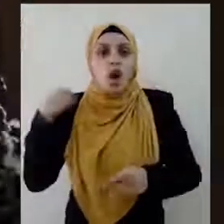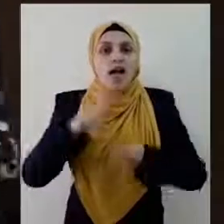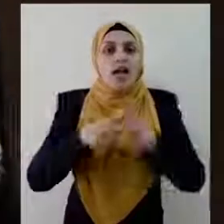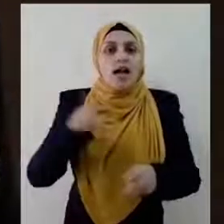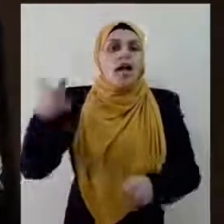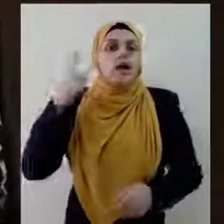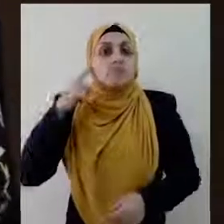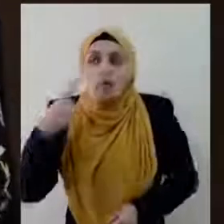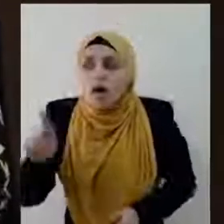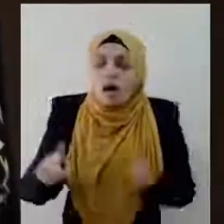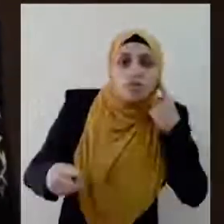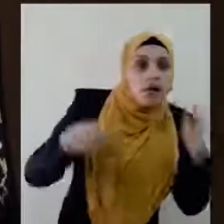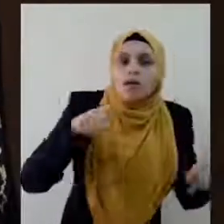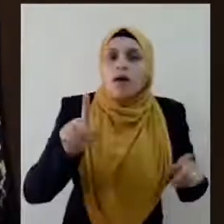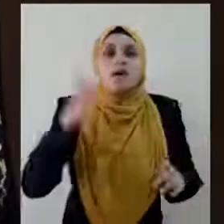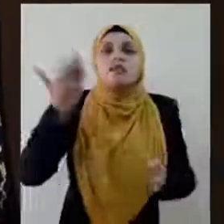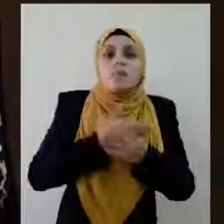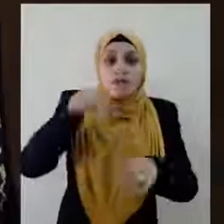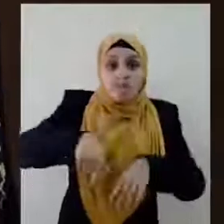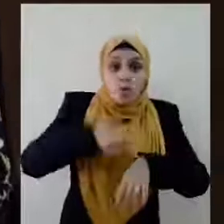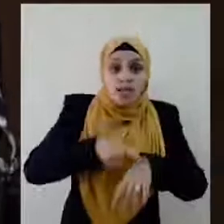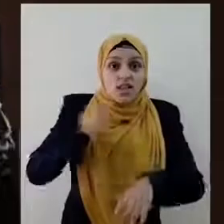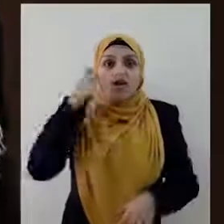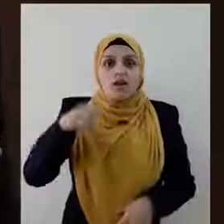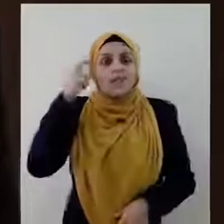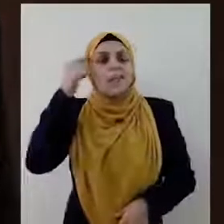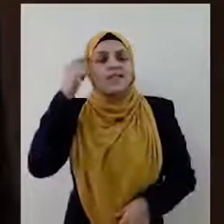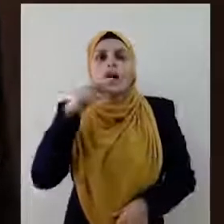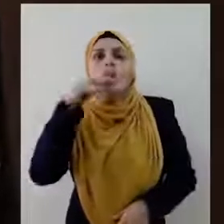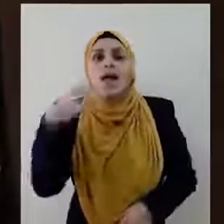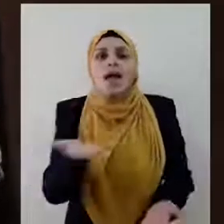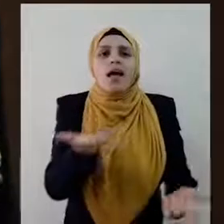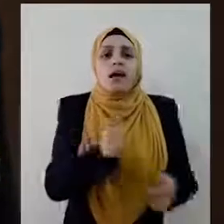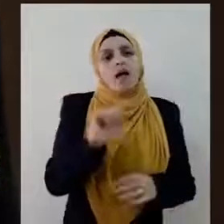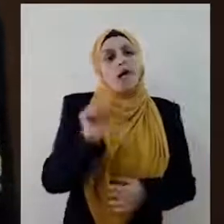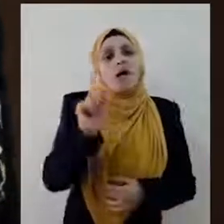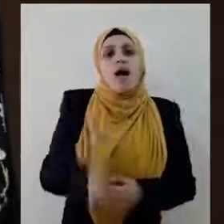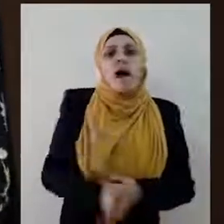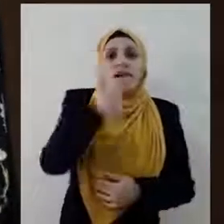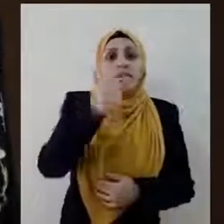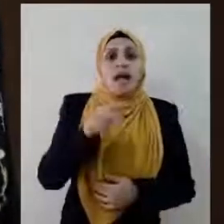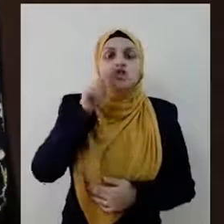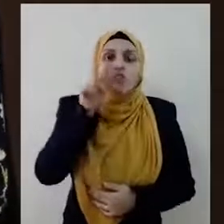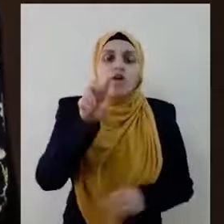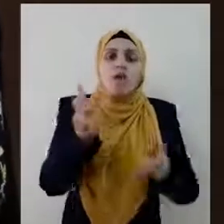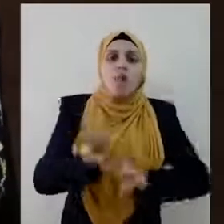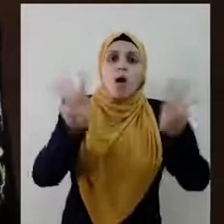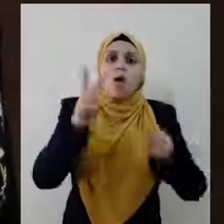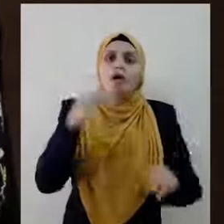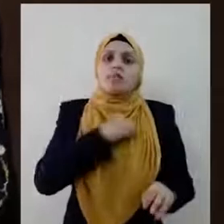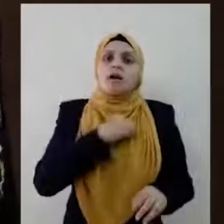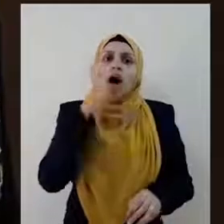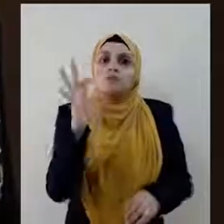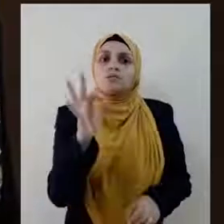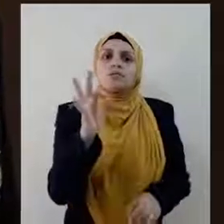لك حاجة. في اللحظة دي كل واحد هيقول اللي بمزاجه، ما تعرفش مين هيقول لك إيه. خلينا نمشي ورا مواقع